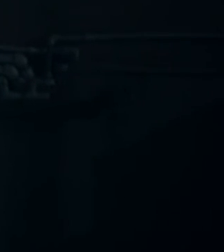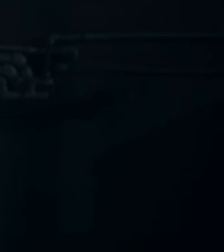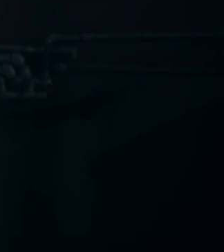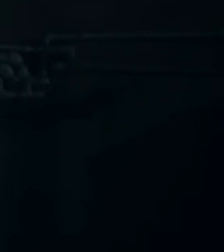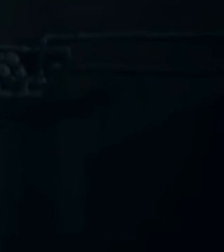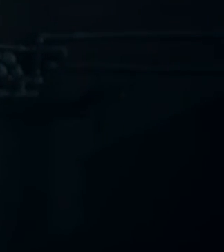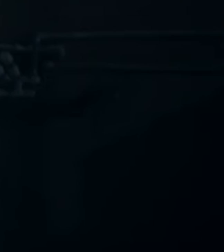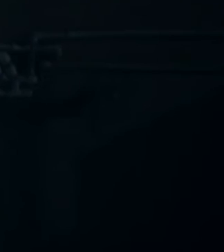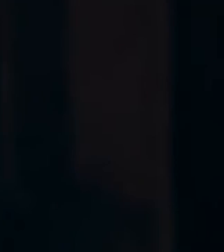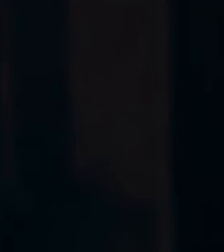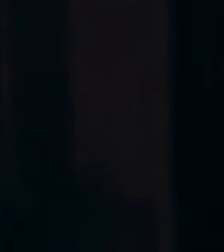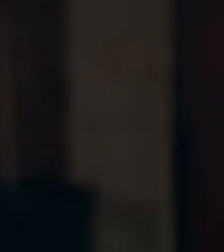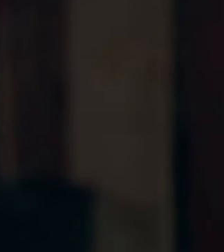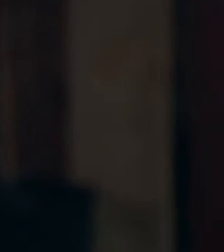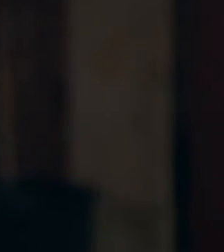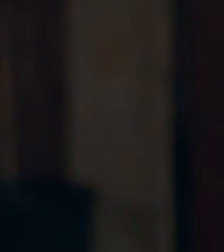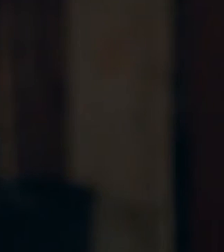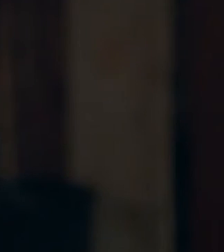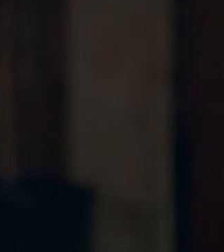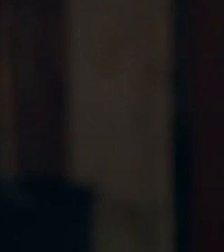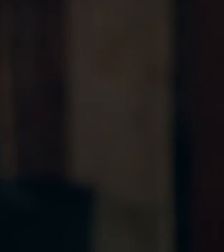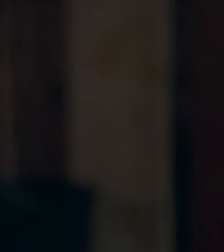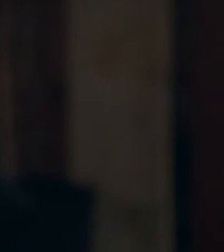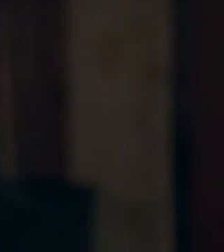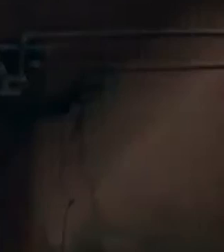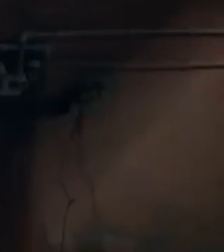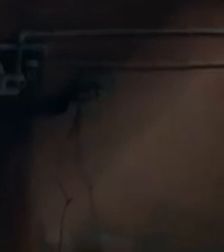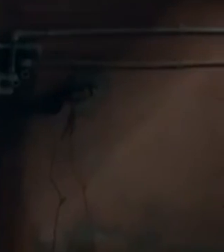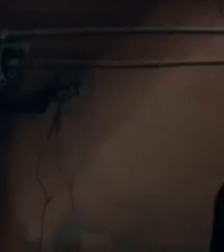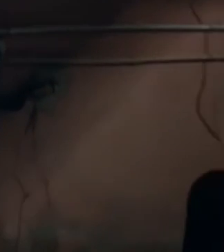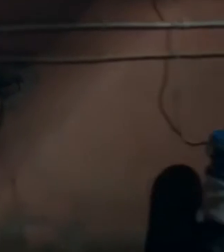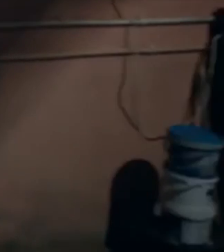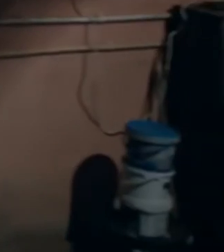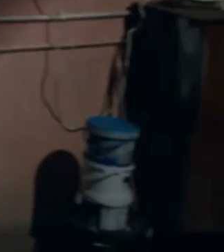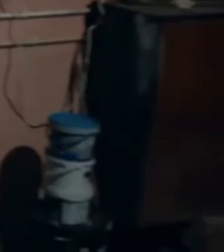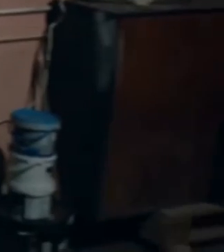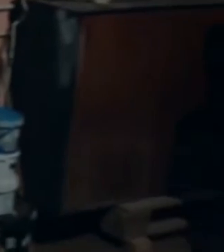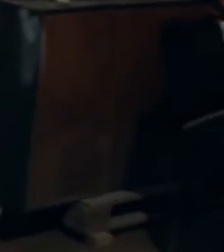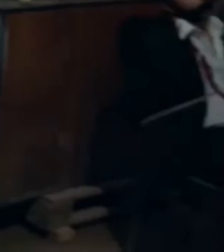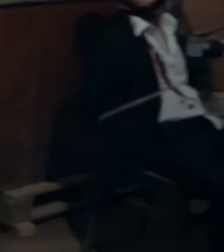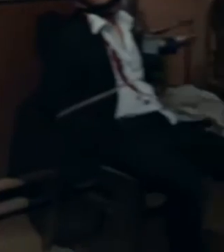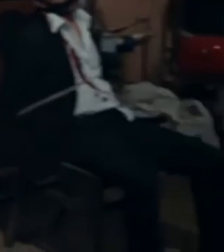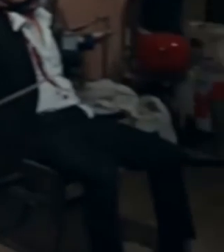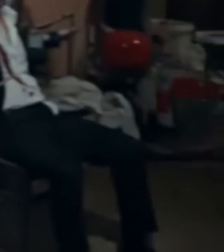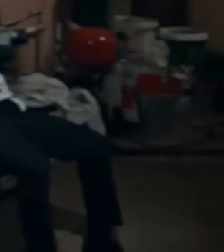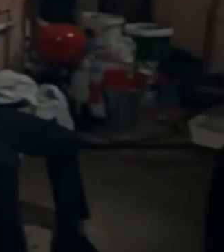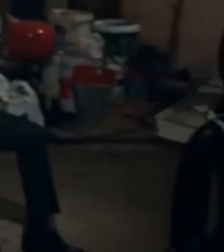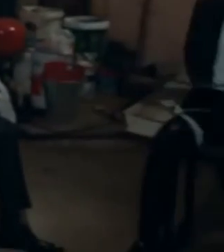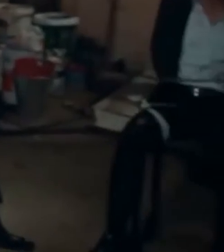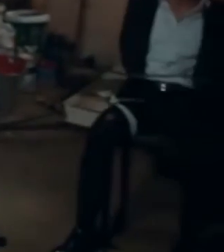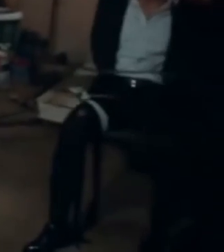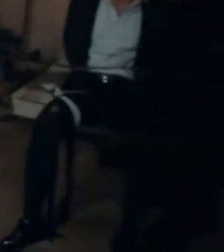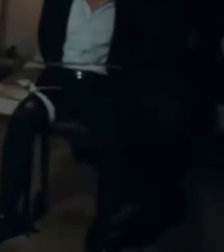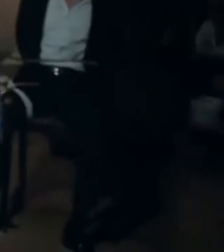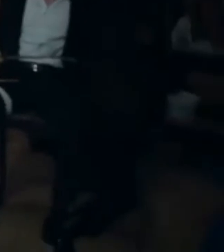Baktığı tarafta Mete'nin adamı sandalyeye bağlanıp fena halde hırpalanmış. Başını yukarıda zor tutuyor, ağzı bezle kapanmış. Yusuf